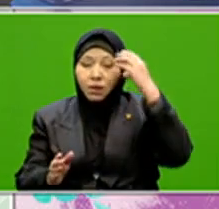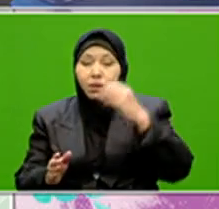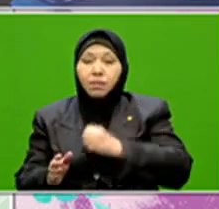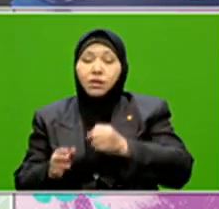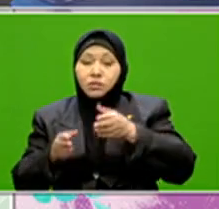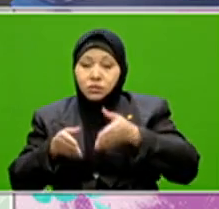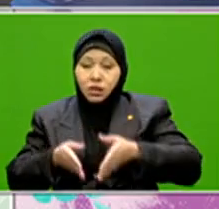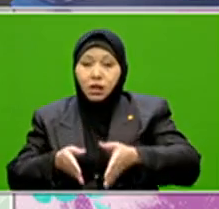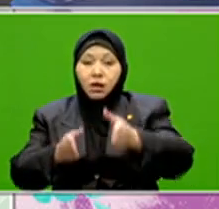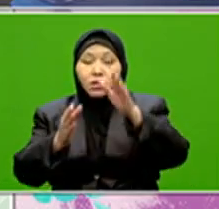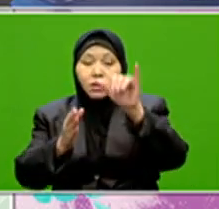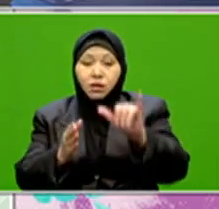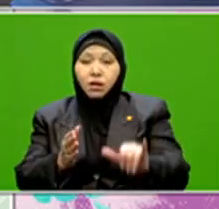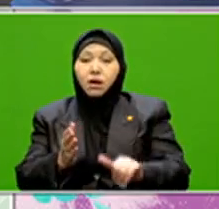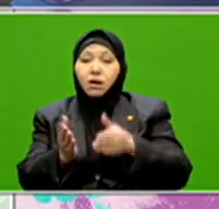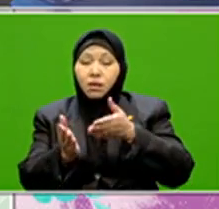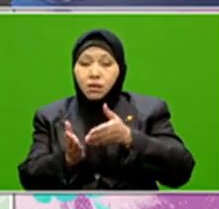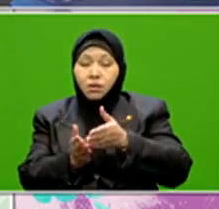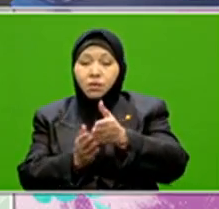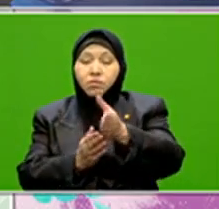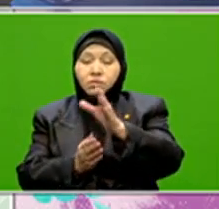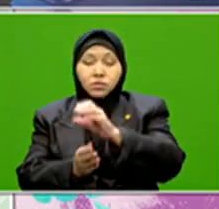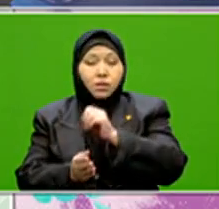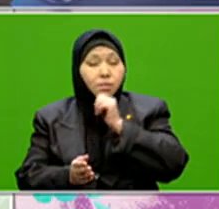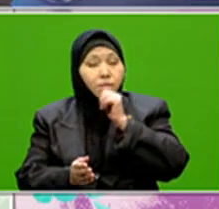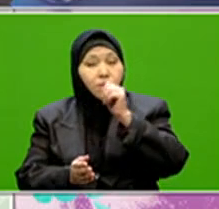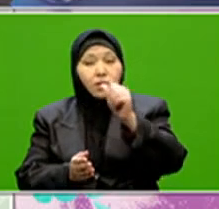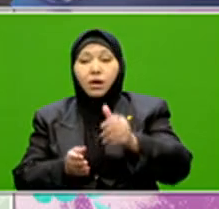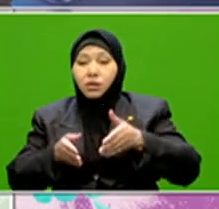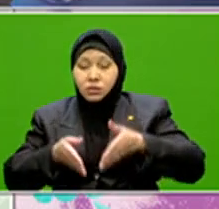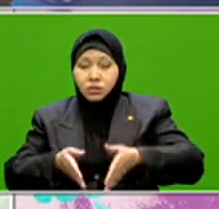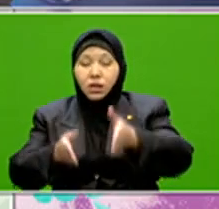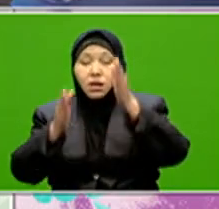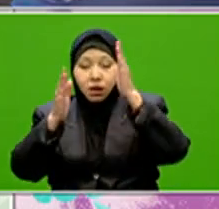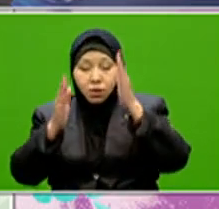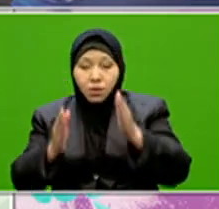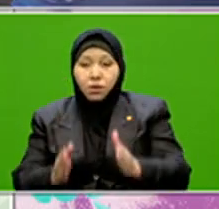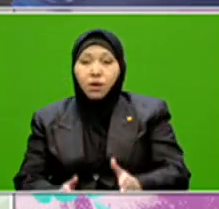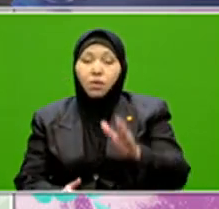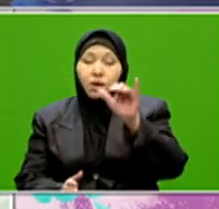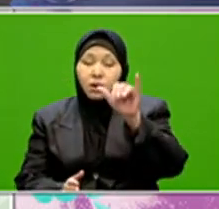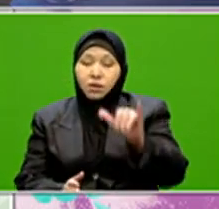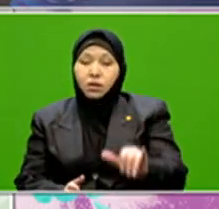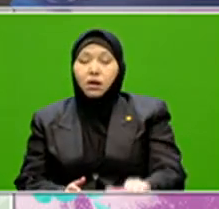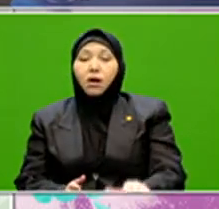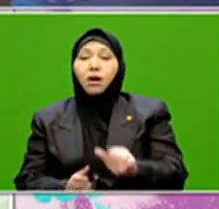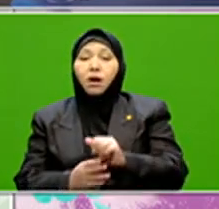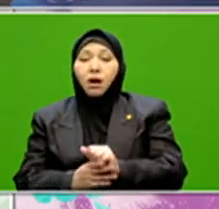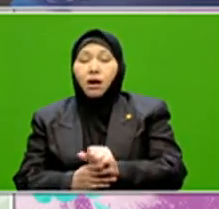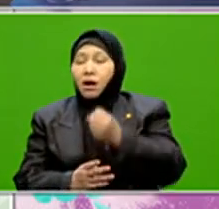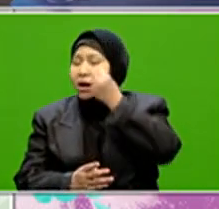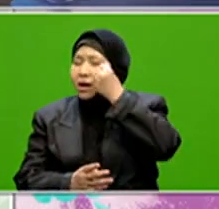صراط الذين أنعمت عليهم غير